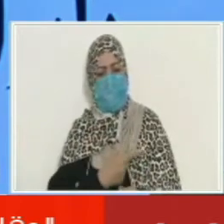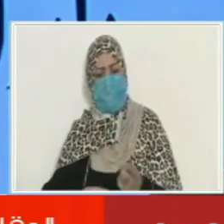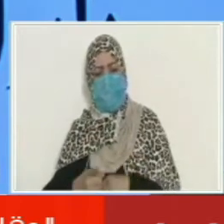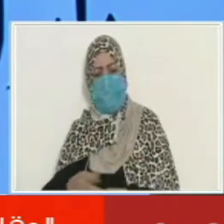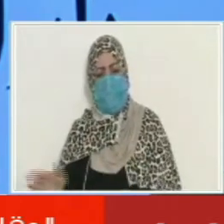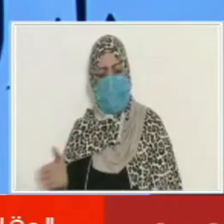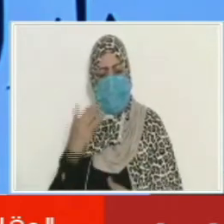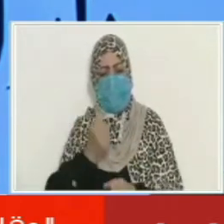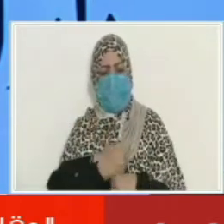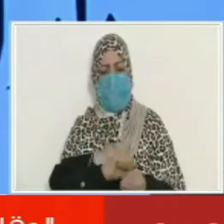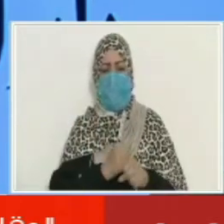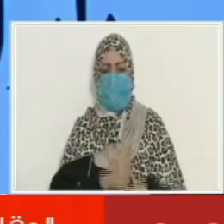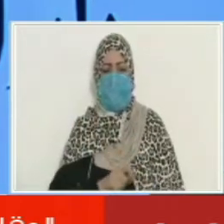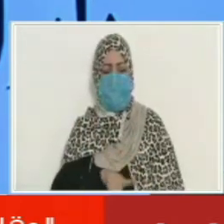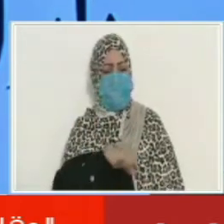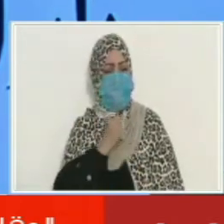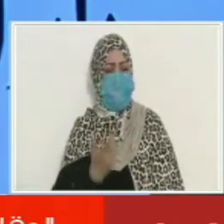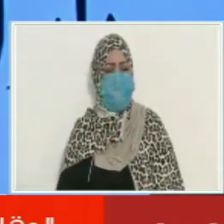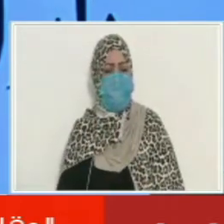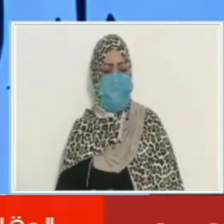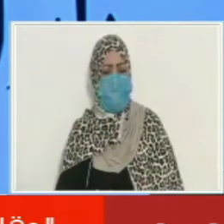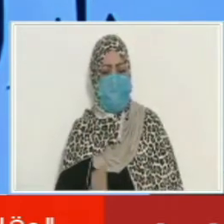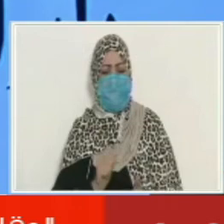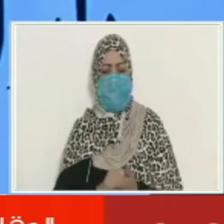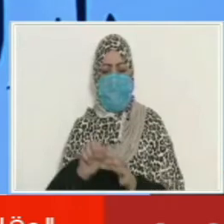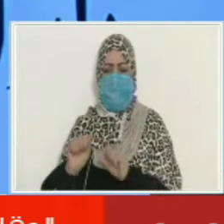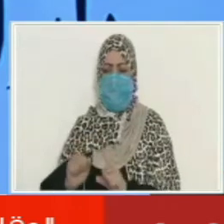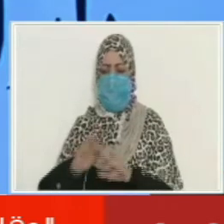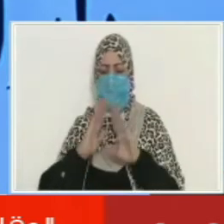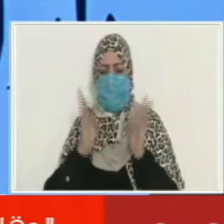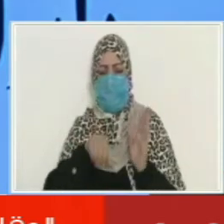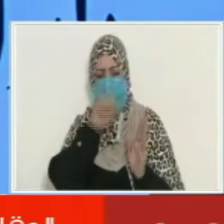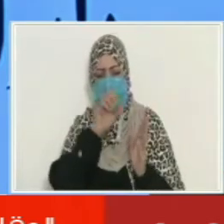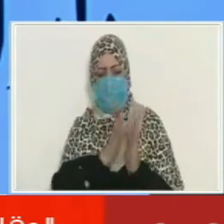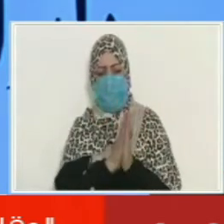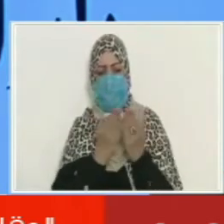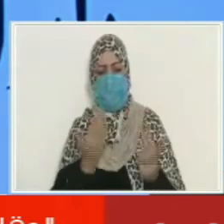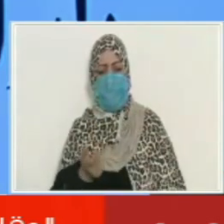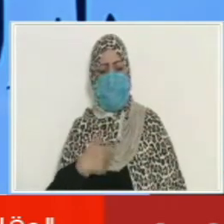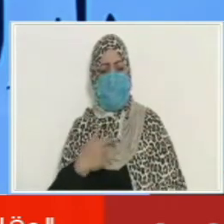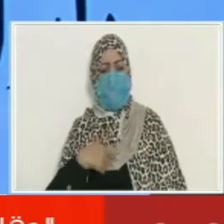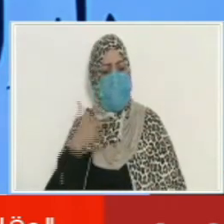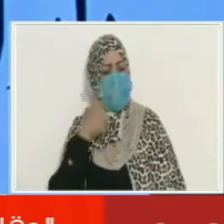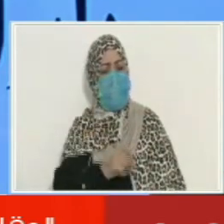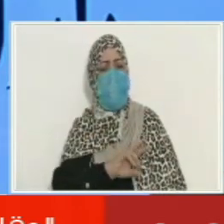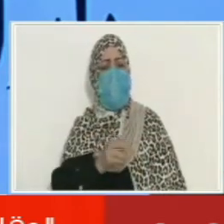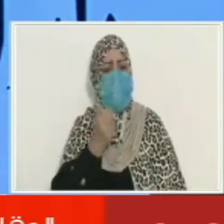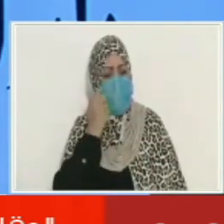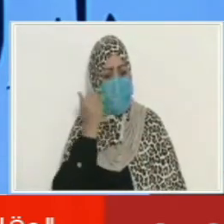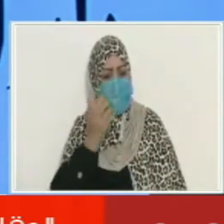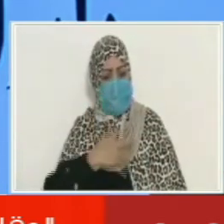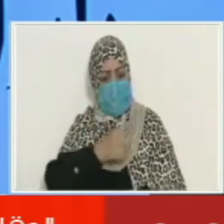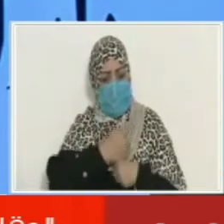بالقتل، وإذا كتب عليهم أن أو كتبنا عليهم فيه أن اقتلوا أنفسكم أو اخرجوا من دياركم، فالإخراج